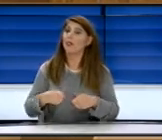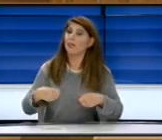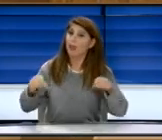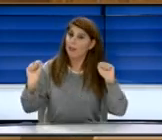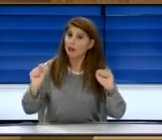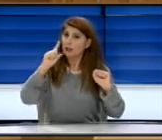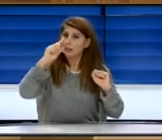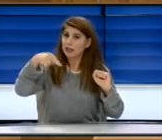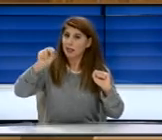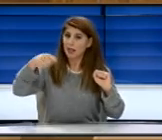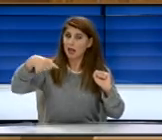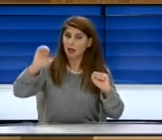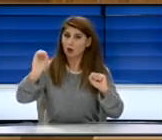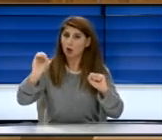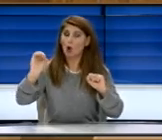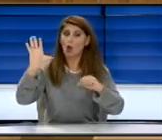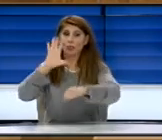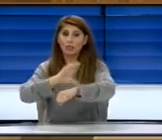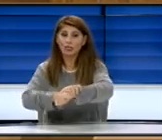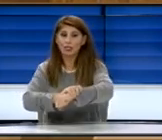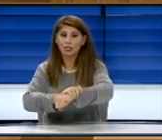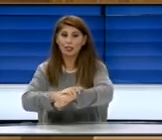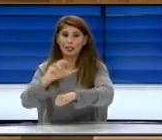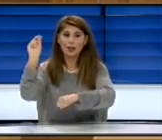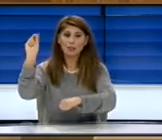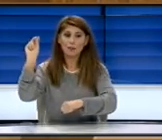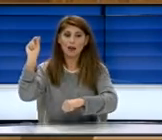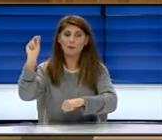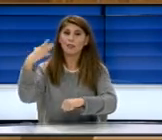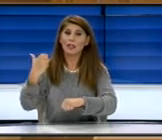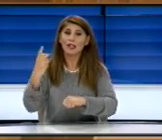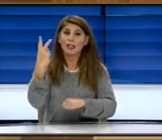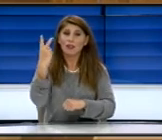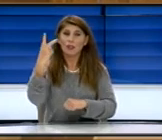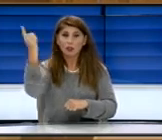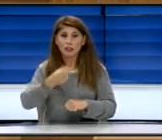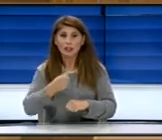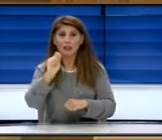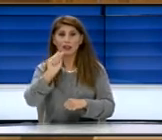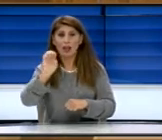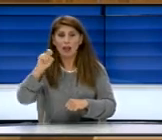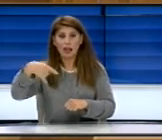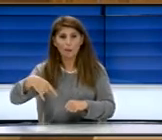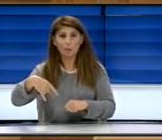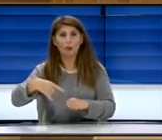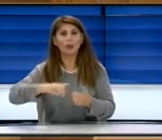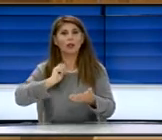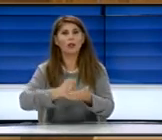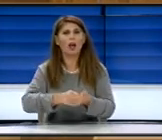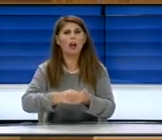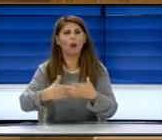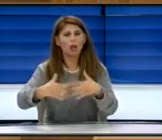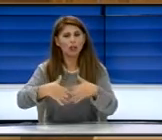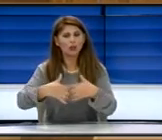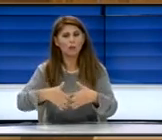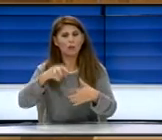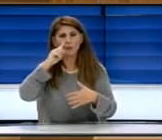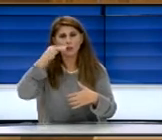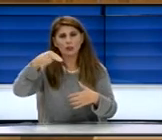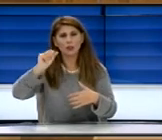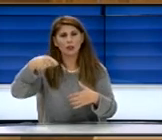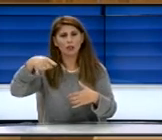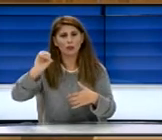στις νατοϊκές δεσμεύσεις που εκτός των άλλων δεσμεύουν πάνω από το 2% του ΑΕΠ για νατοϊκούς εξοπλισμούς? Δεν ξέρω ποιος